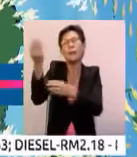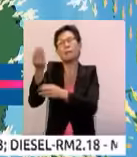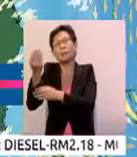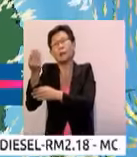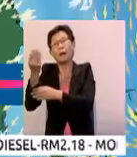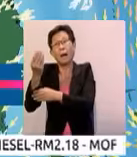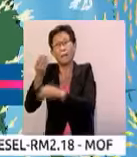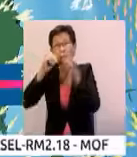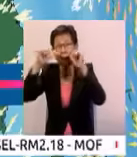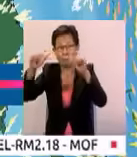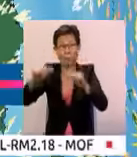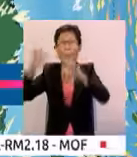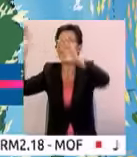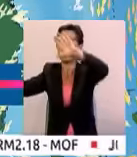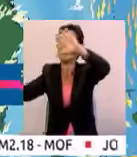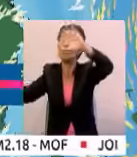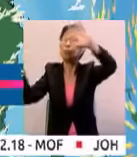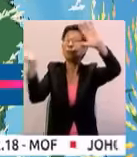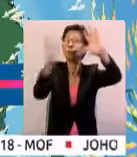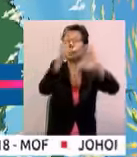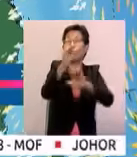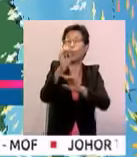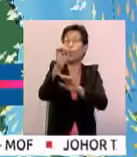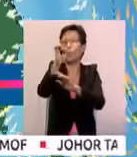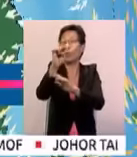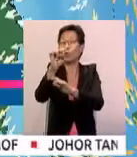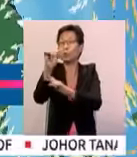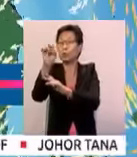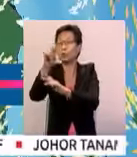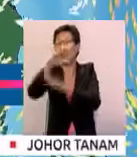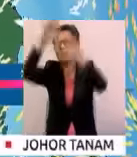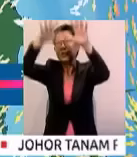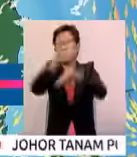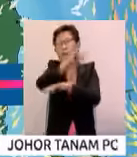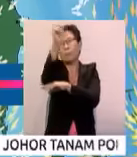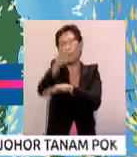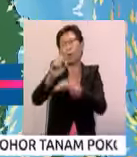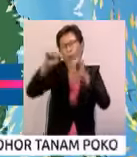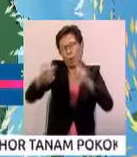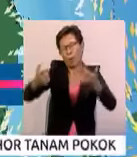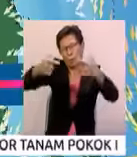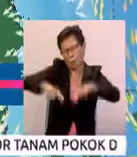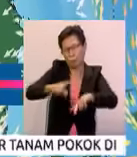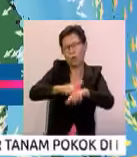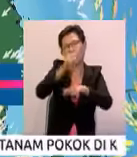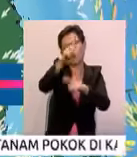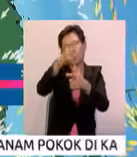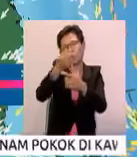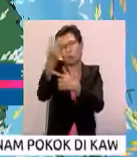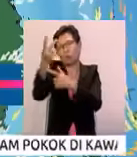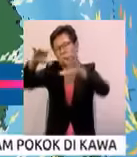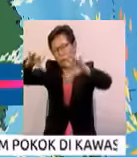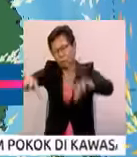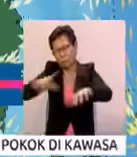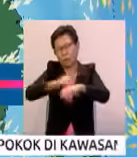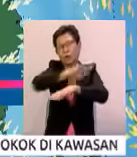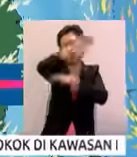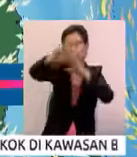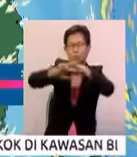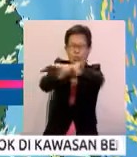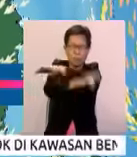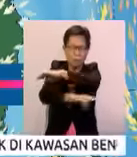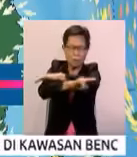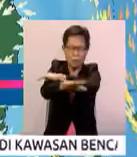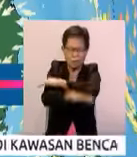keadaan cuaca dalam monsun ini ialah hujan dan juga ribut petir berpotensi untuk berlaku di 1-2 tempat di kesemua negeri